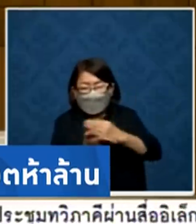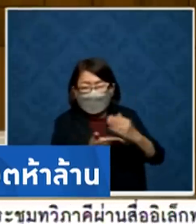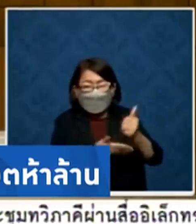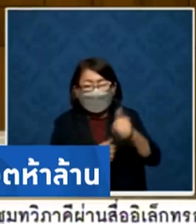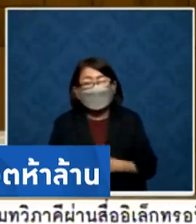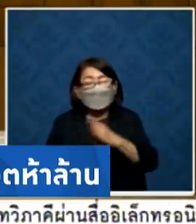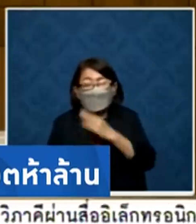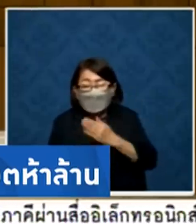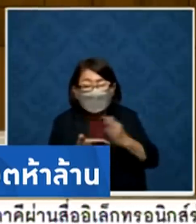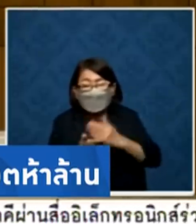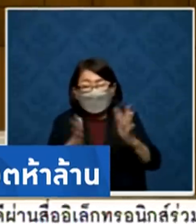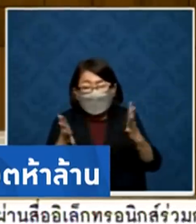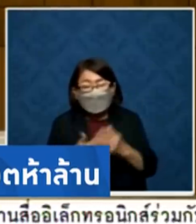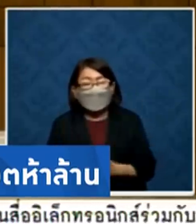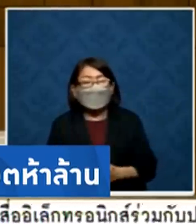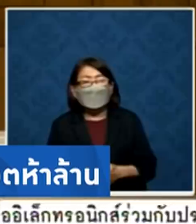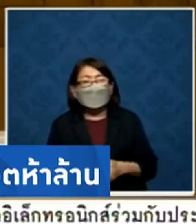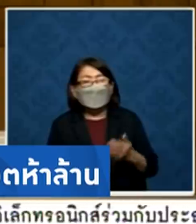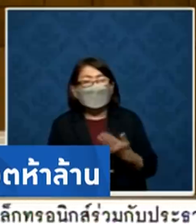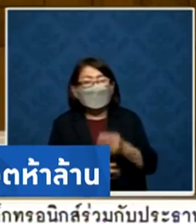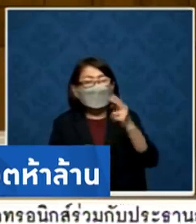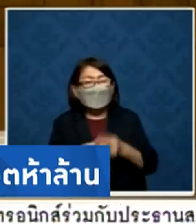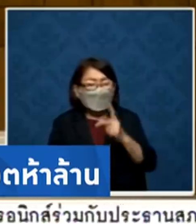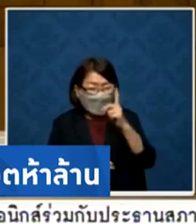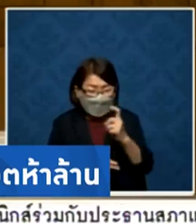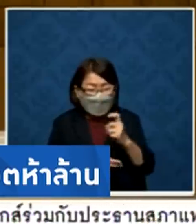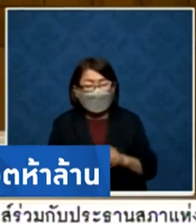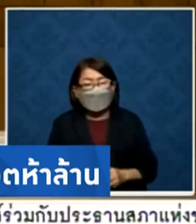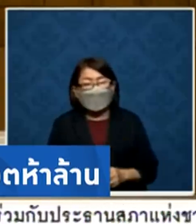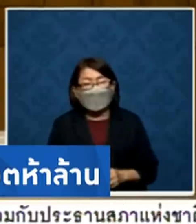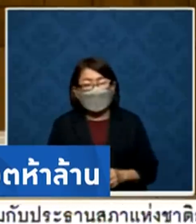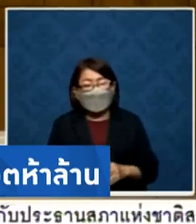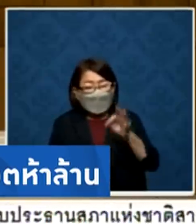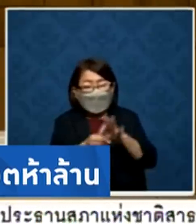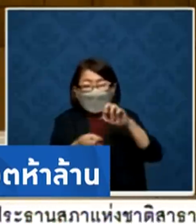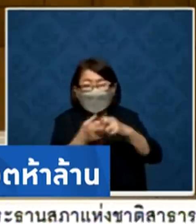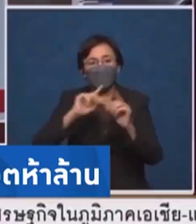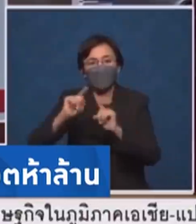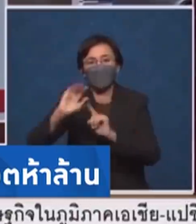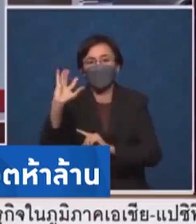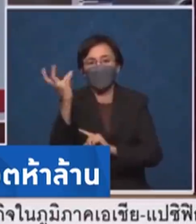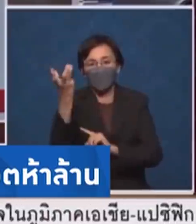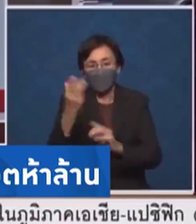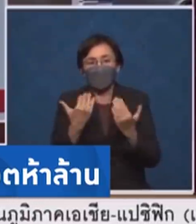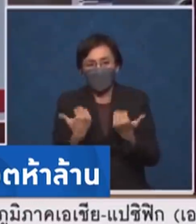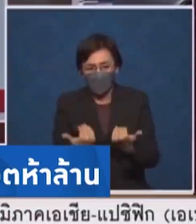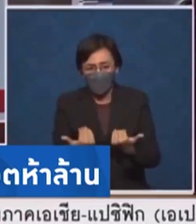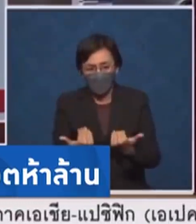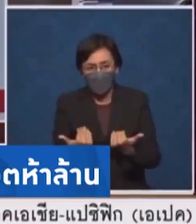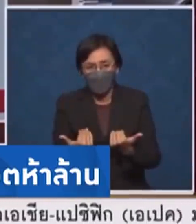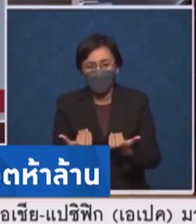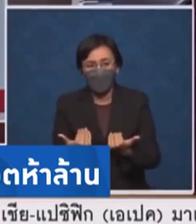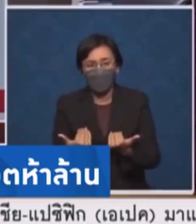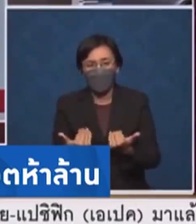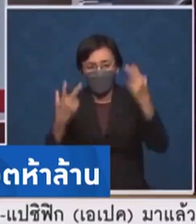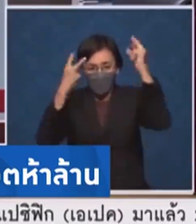คำถามอยู่ก็คือตกลงพลเอกประยุทธ์จ่ายจริงหรือไม่นั้นนอกจากกระบวนการทางคดีที่ฝ่ายค้านจะยื่นเรื่องไปยังป